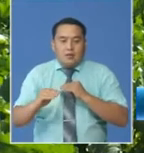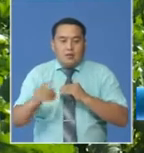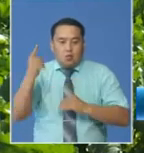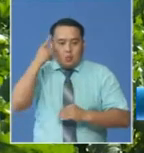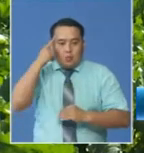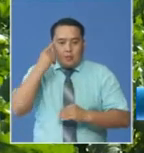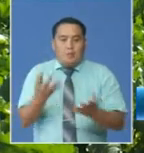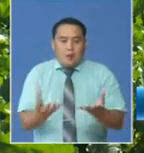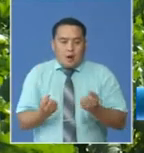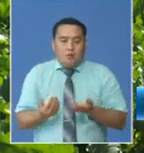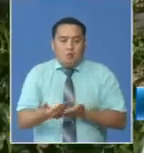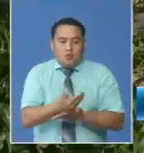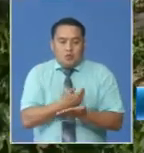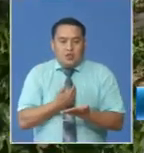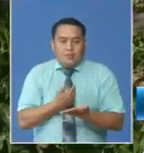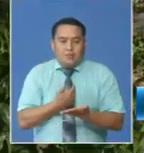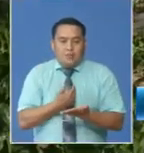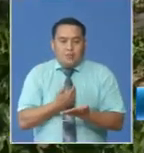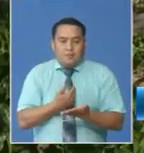думаем, получит урожай.